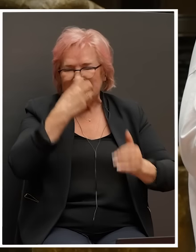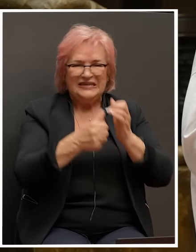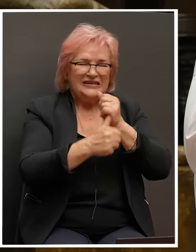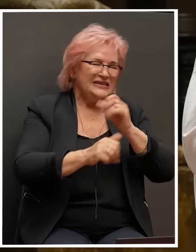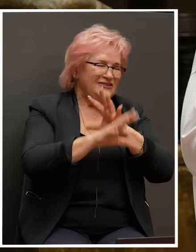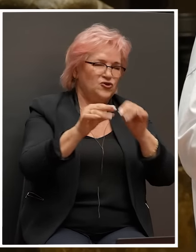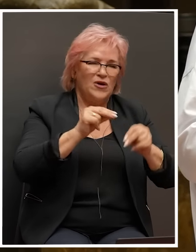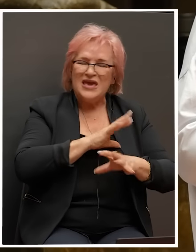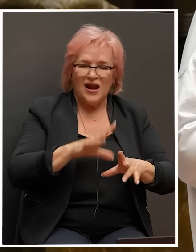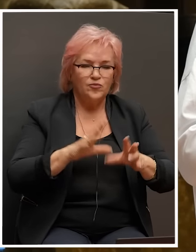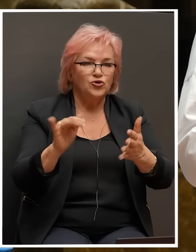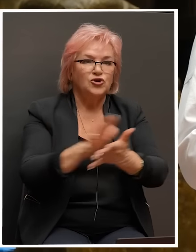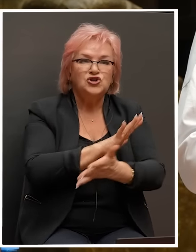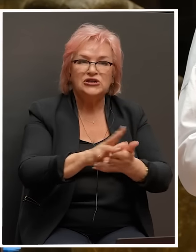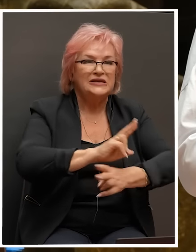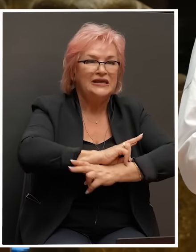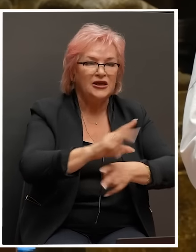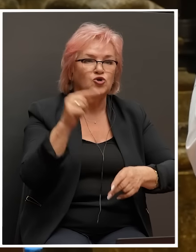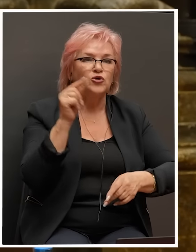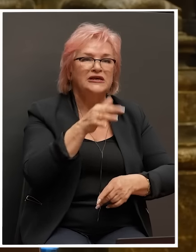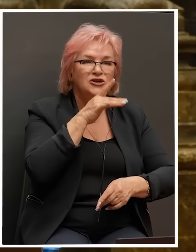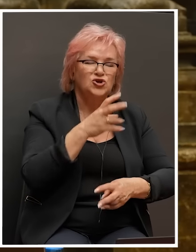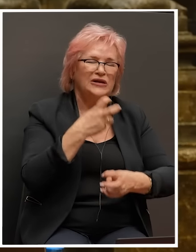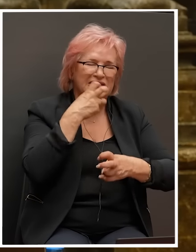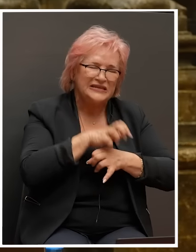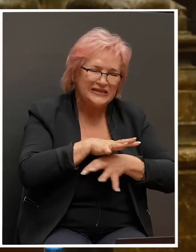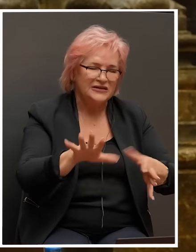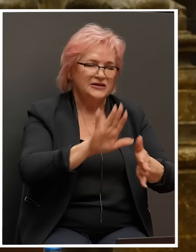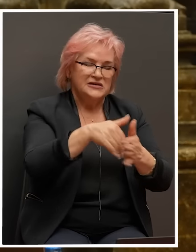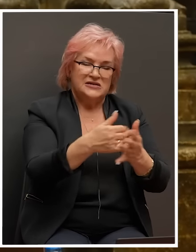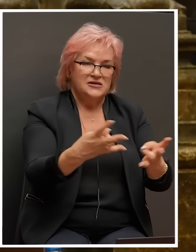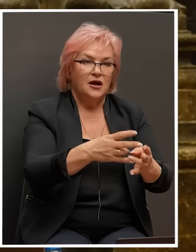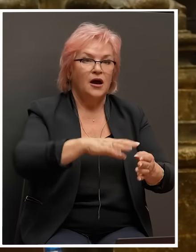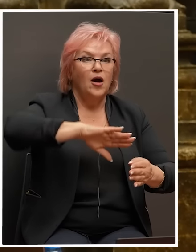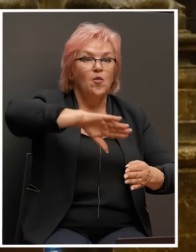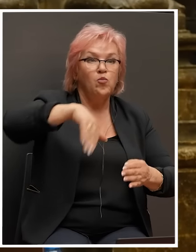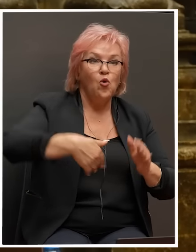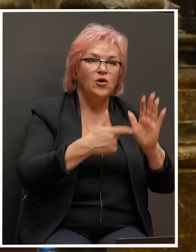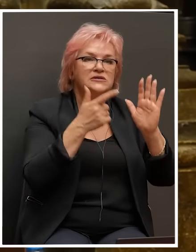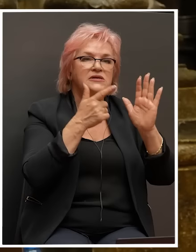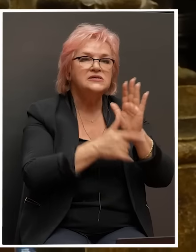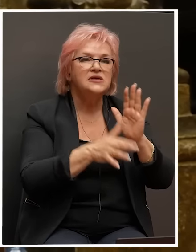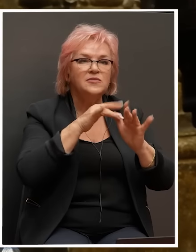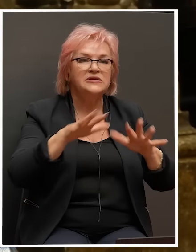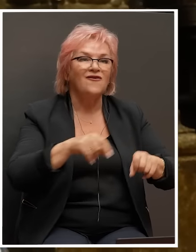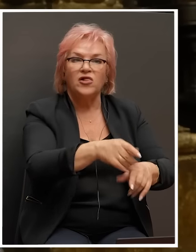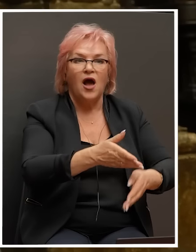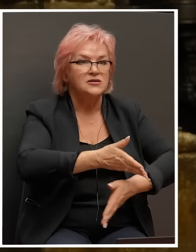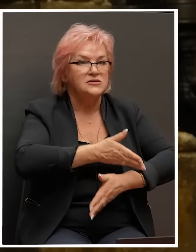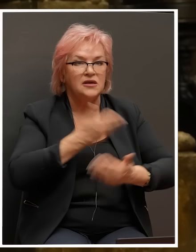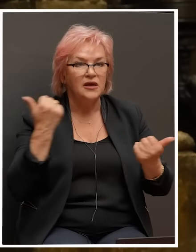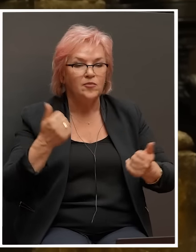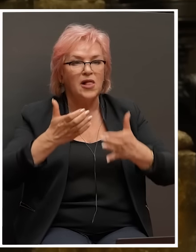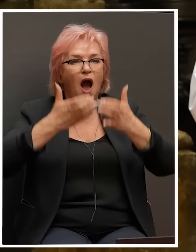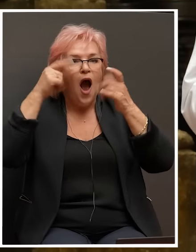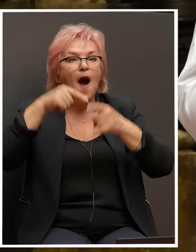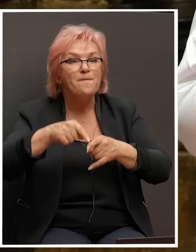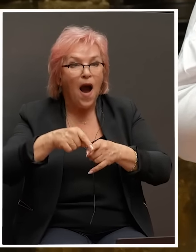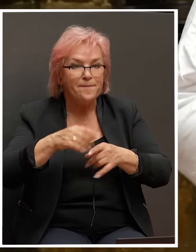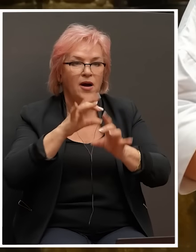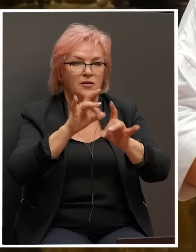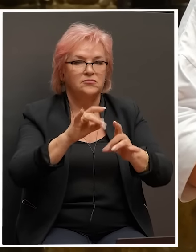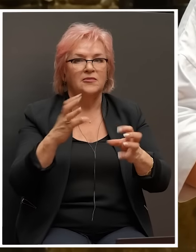не работает, потому что ее никто не чистил уже 1000 лет, ну и так далее. Так после 70-летнего отсутствия власти в городе, а папа, еще раз